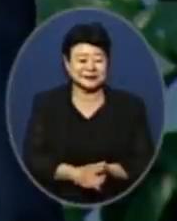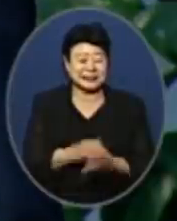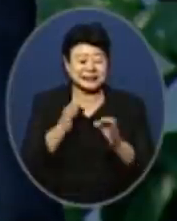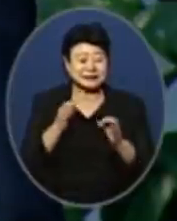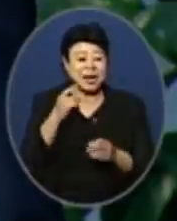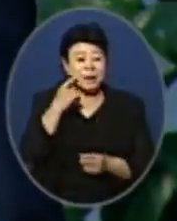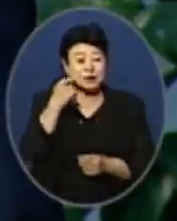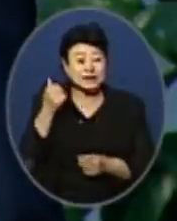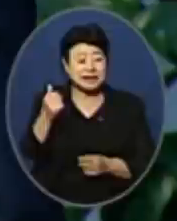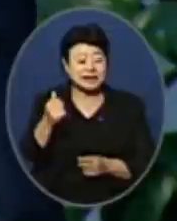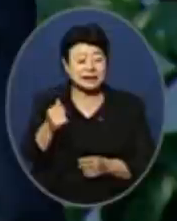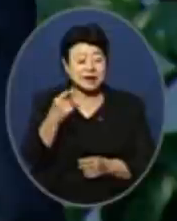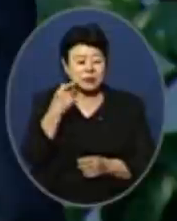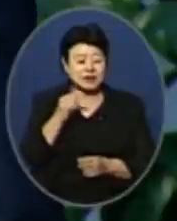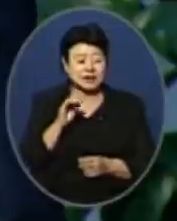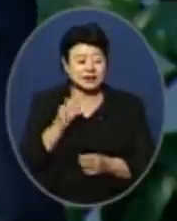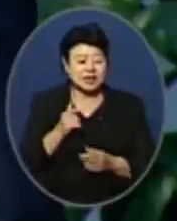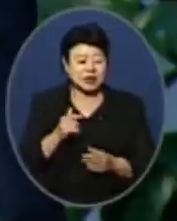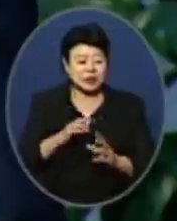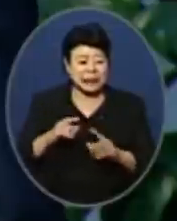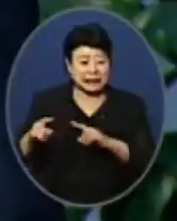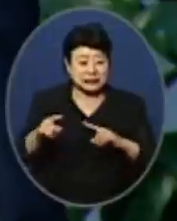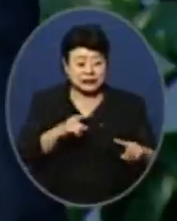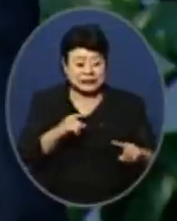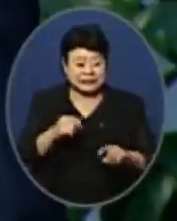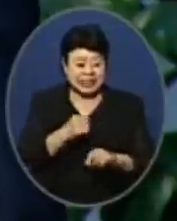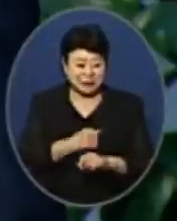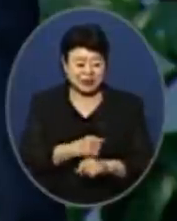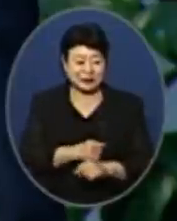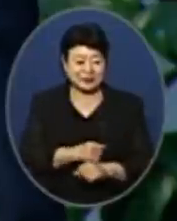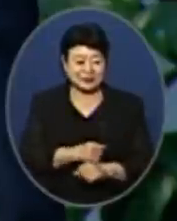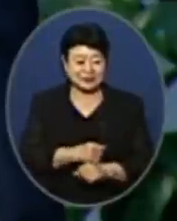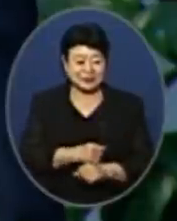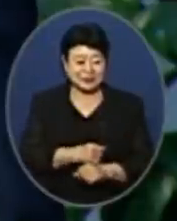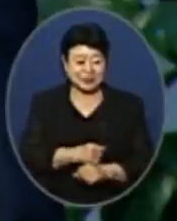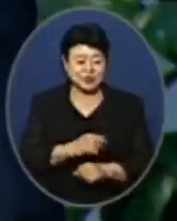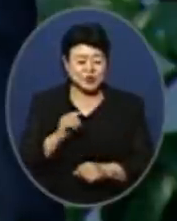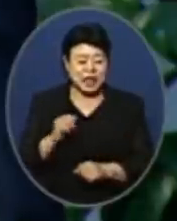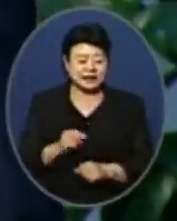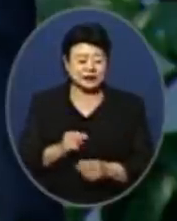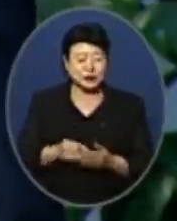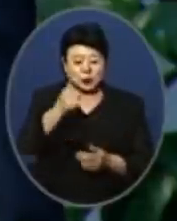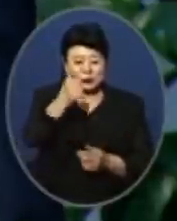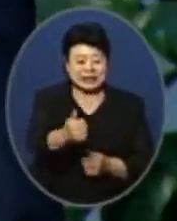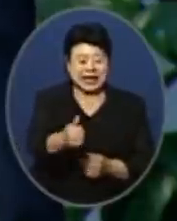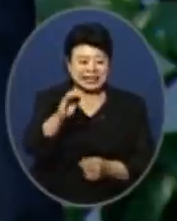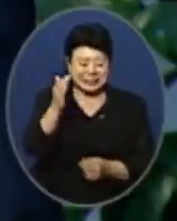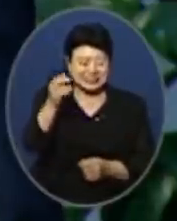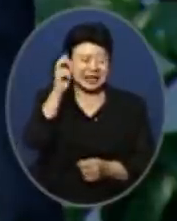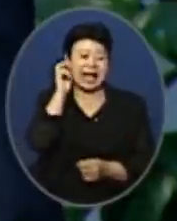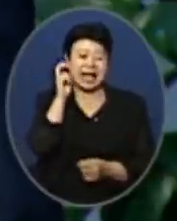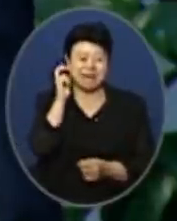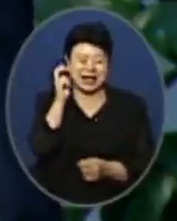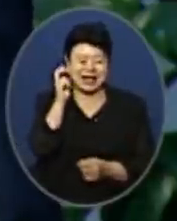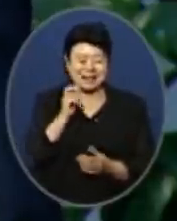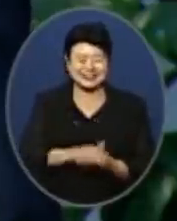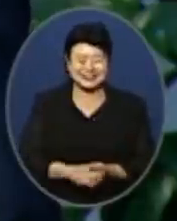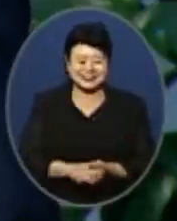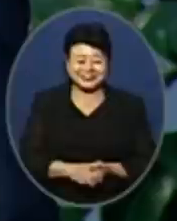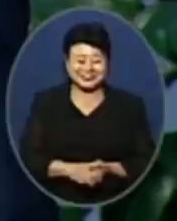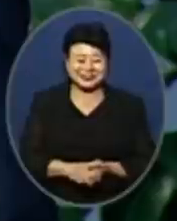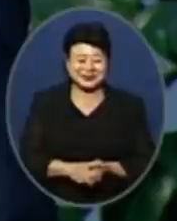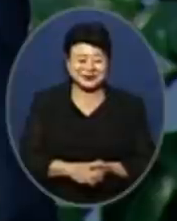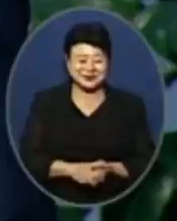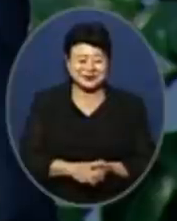김장한 목사님은 목사가 안 되고 정치가가 되었으면 유엔 사무총장쯤은 했을 거라고 생각합니다.